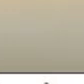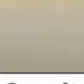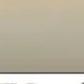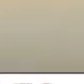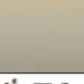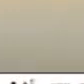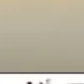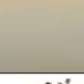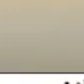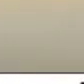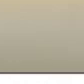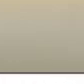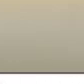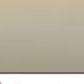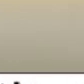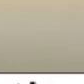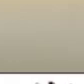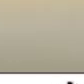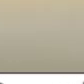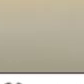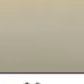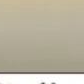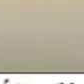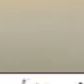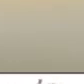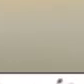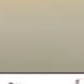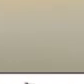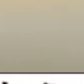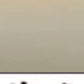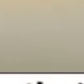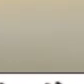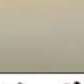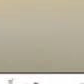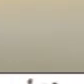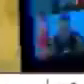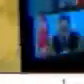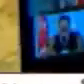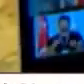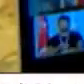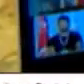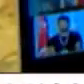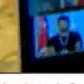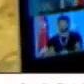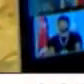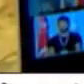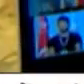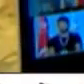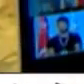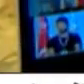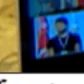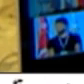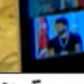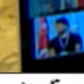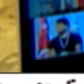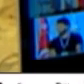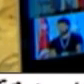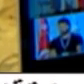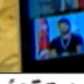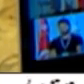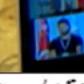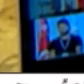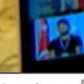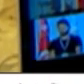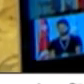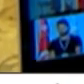معناه ممثل مترشح انه مثلا حزب نحنا مكان مجتمع مدني معنا عدنا زاده التزام يوم لياليها لاساس اي